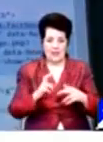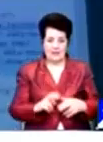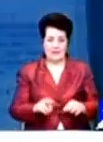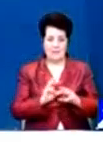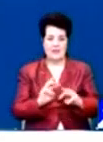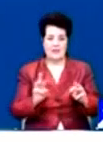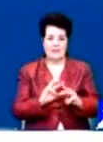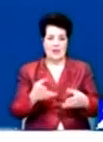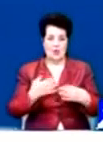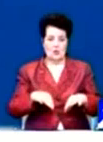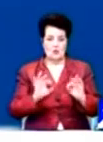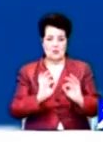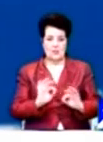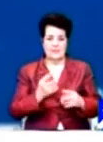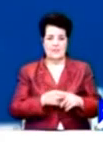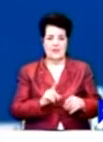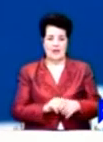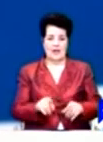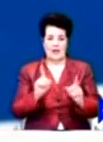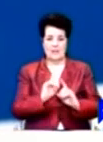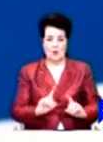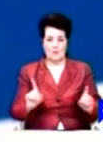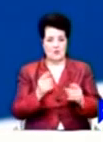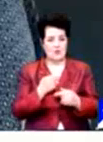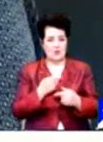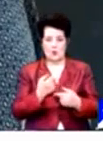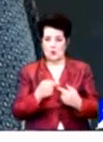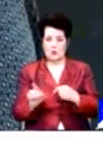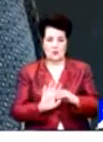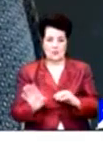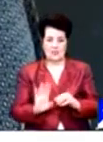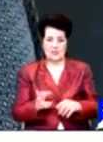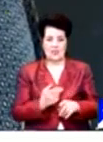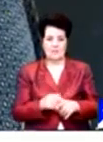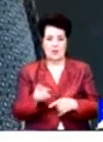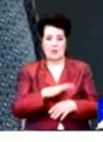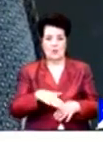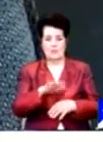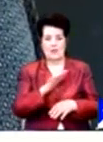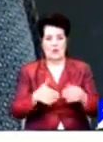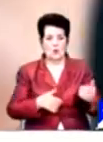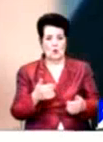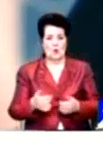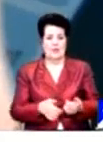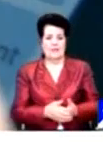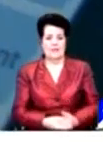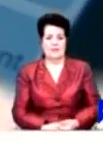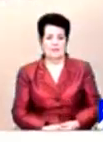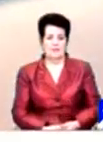de Ministerul Justiției, care însă de obicei nu schimbă deciziile autorității în domeniul concurenței.